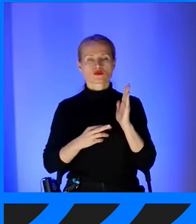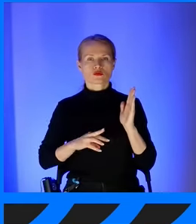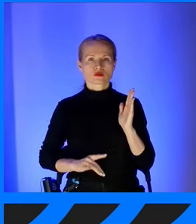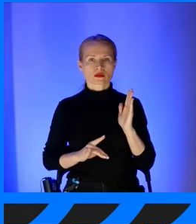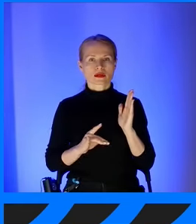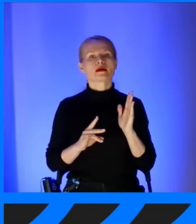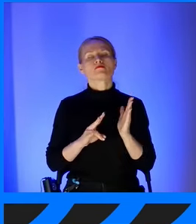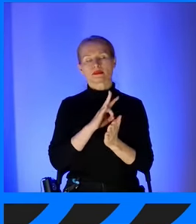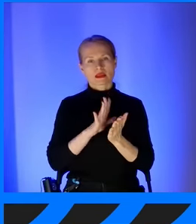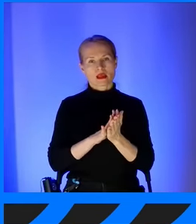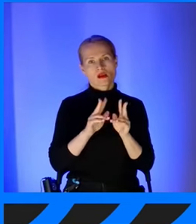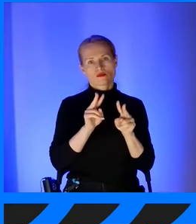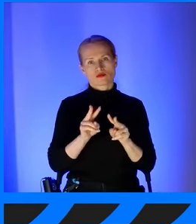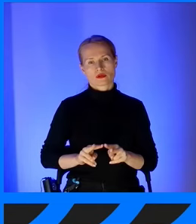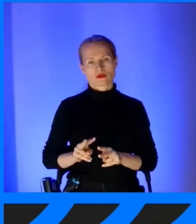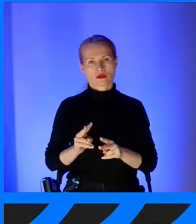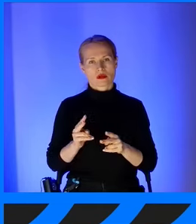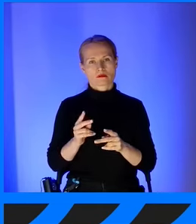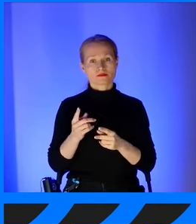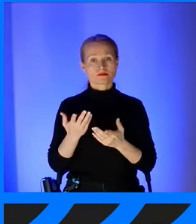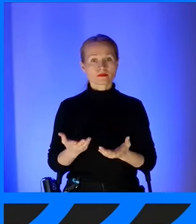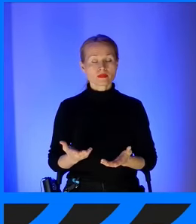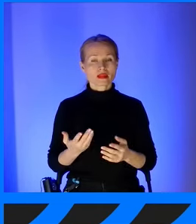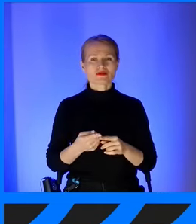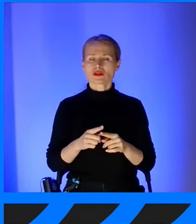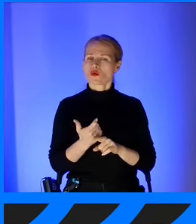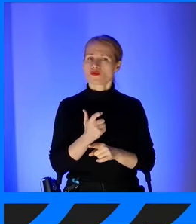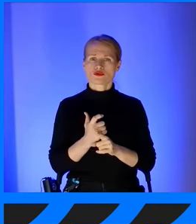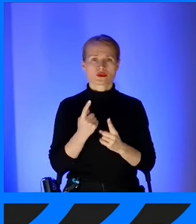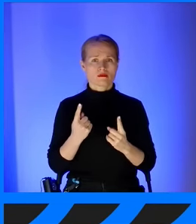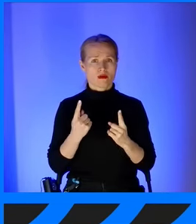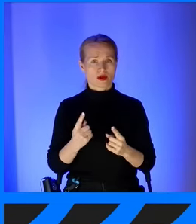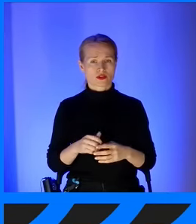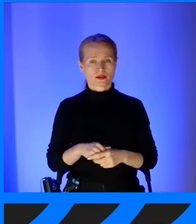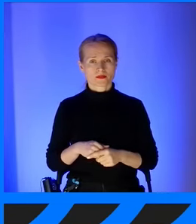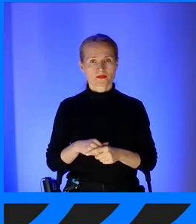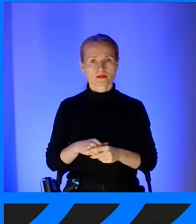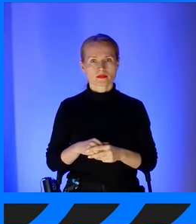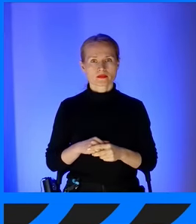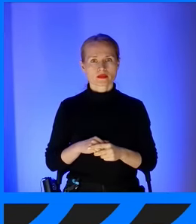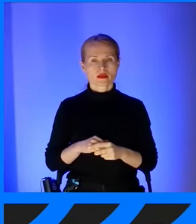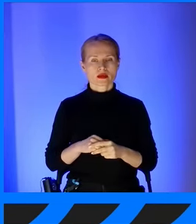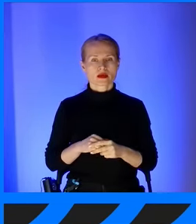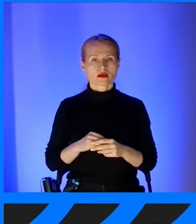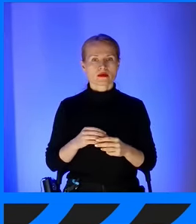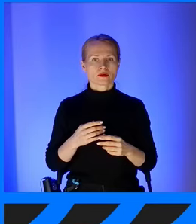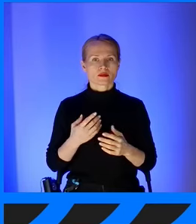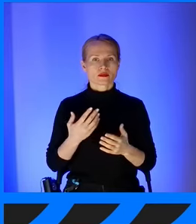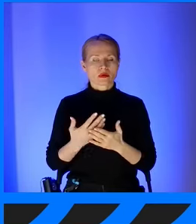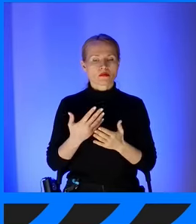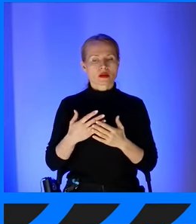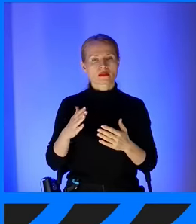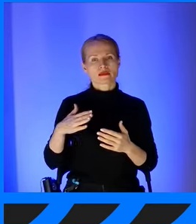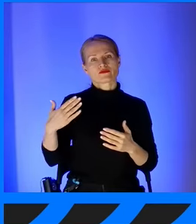производить постоянно а вот этот очень важный момент когда с внешними там